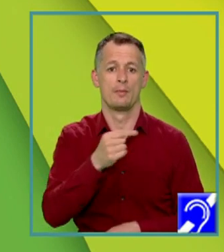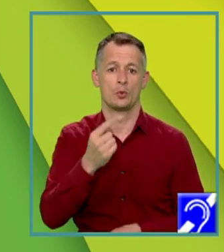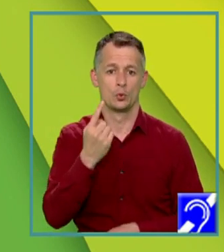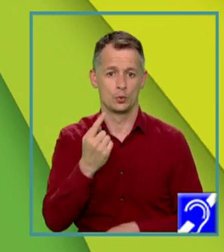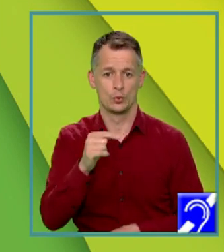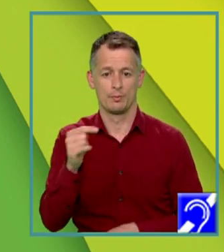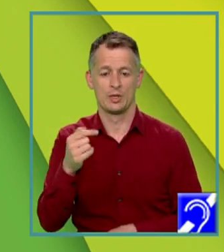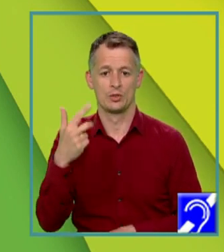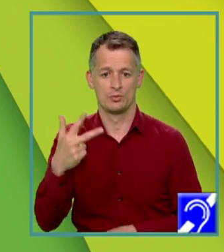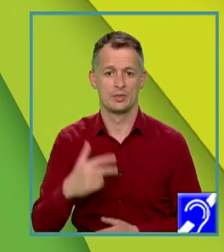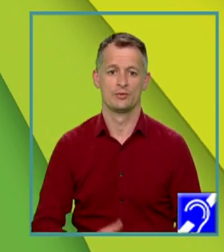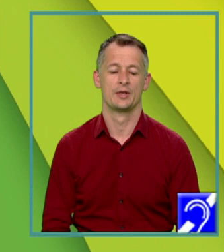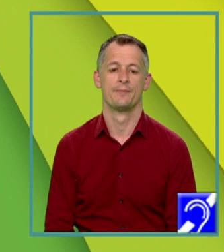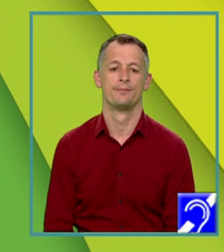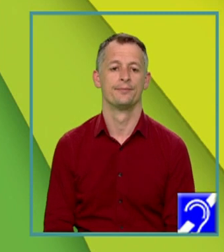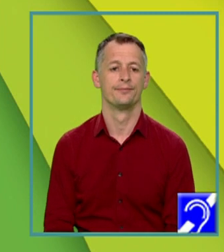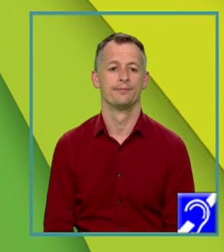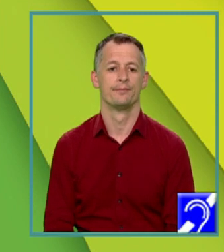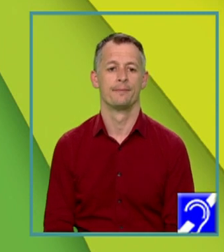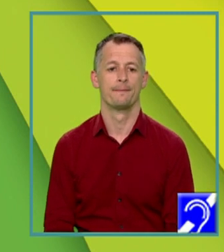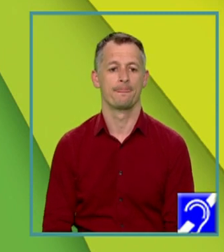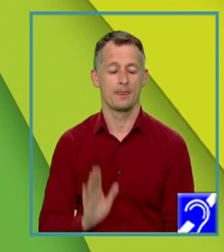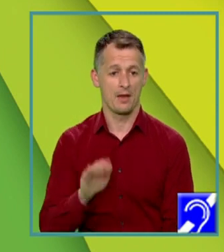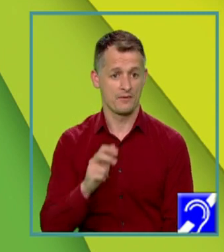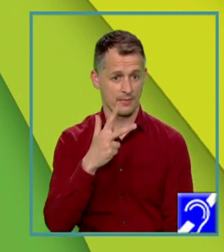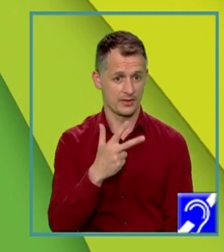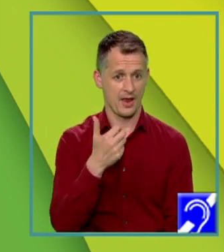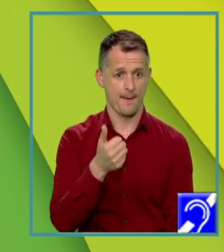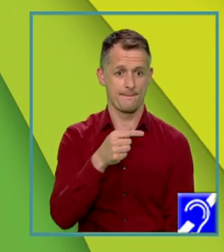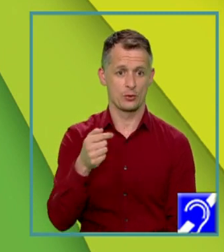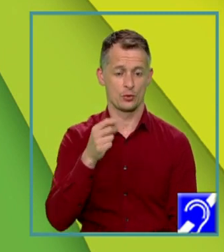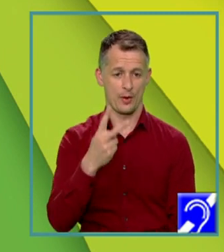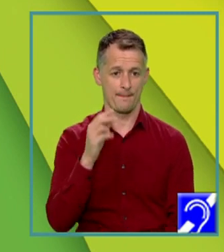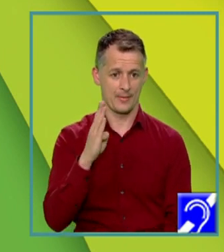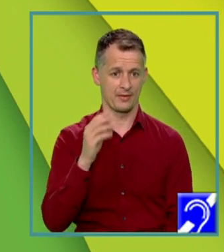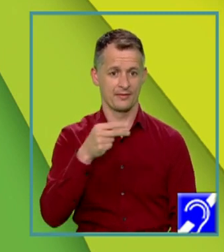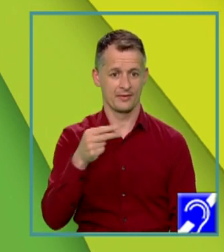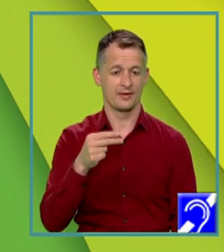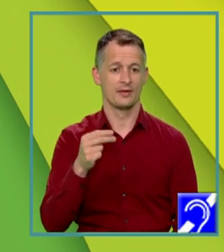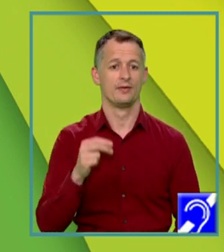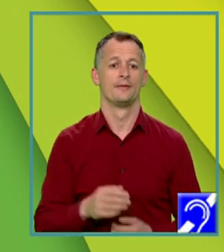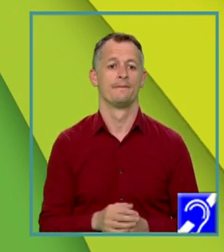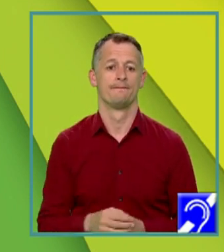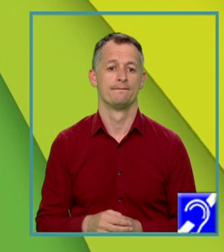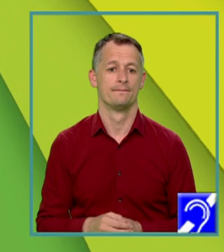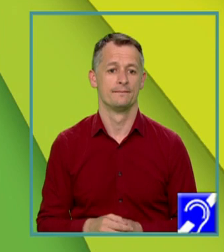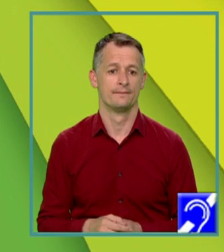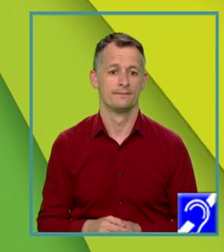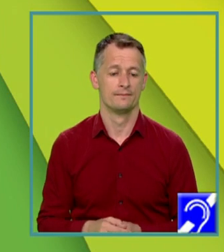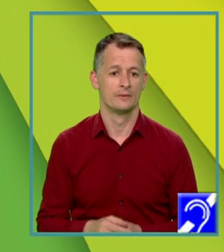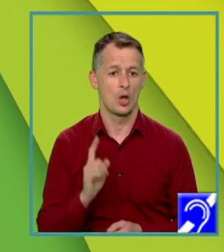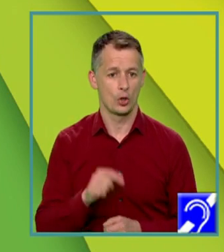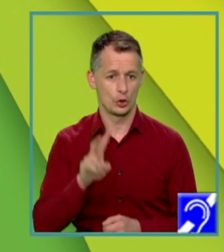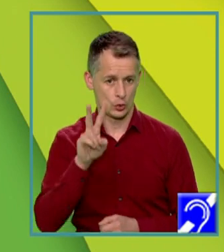elementele minus 1 și minus 3 avem treia minus 2b egal cu Matrice pătratică de